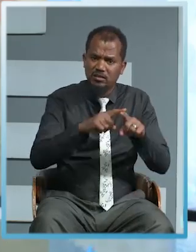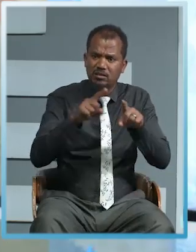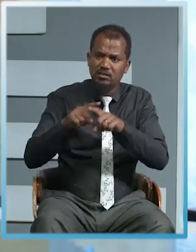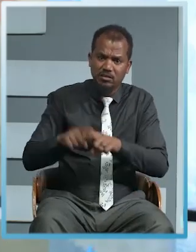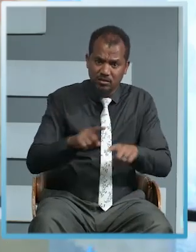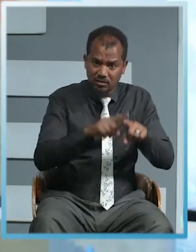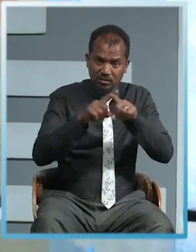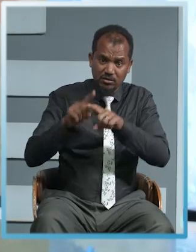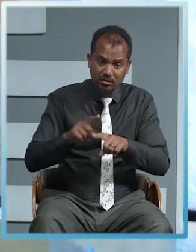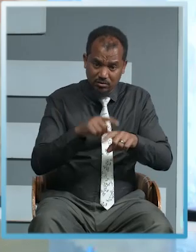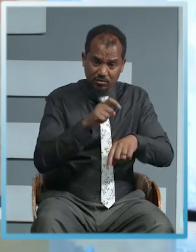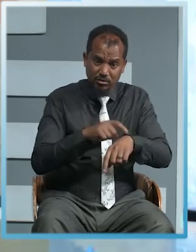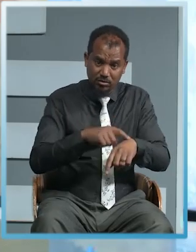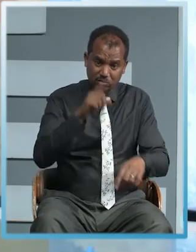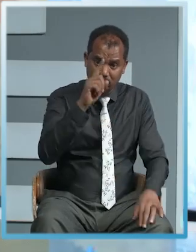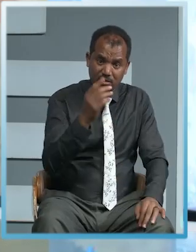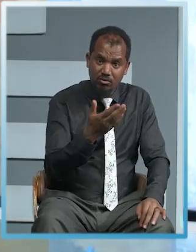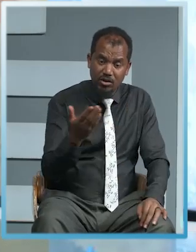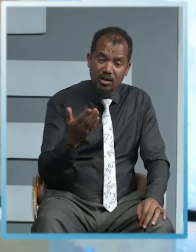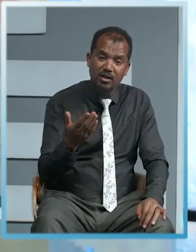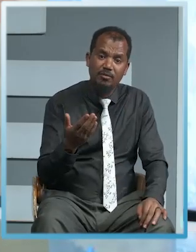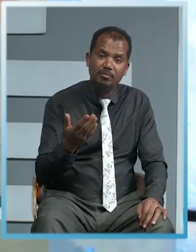بتلايي غزي اندون نغر